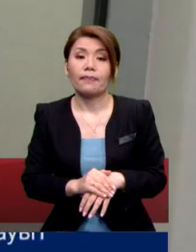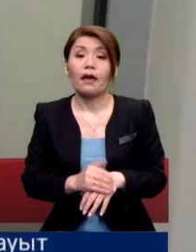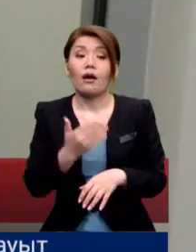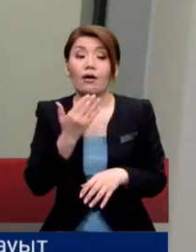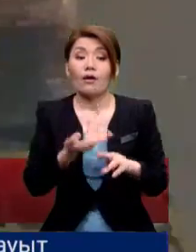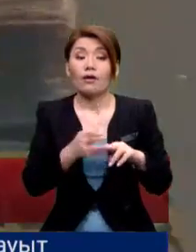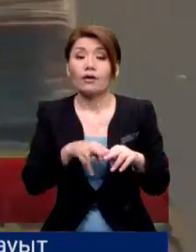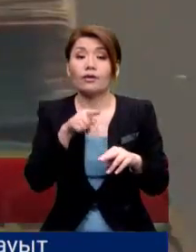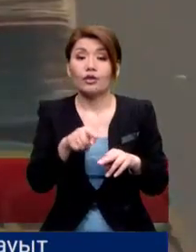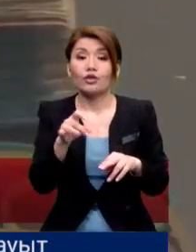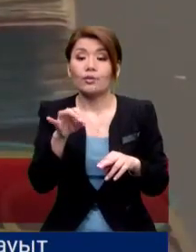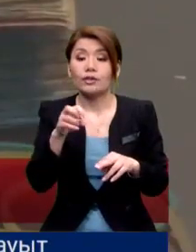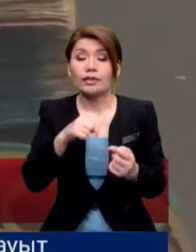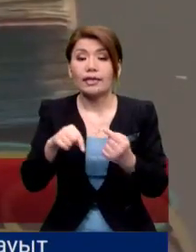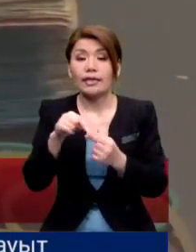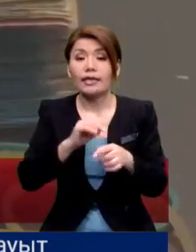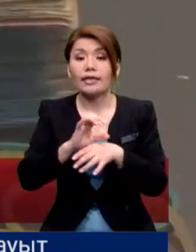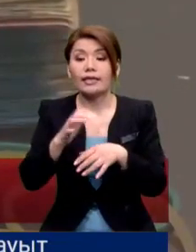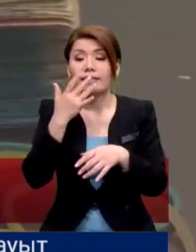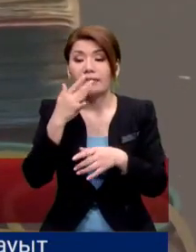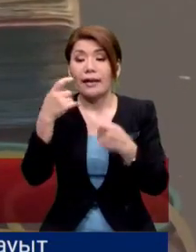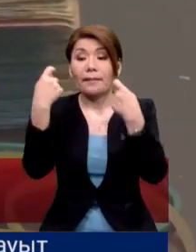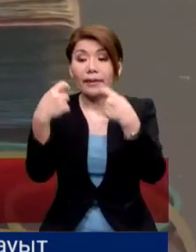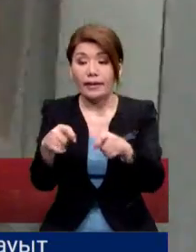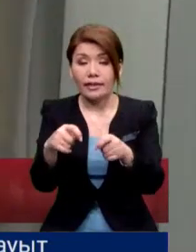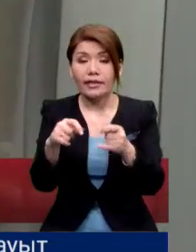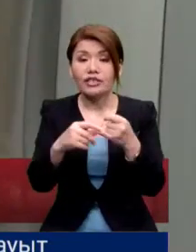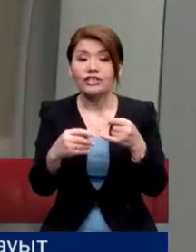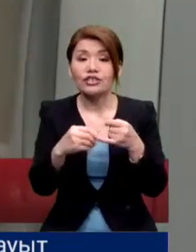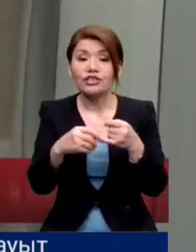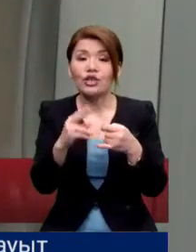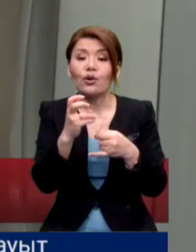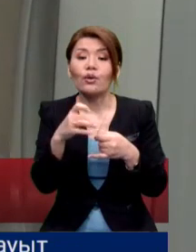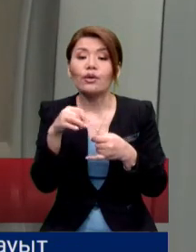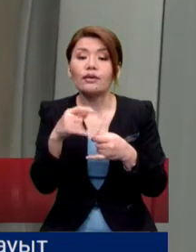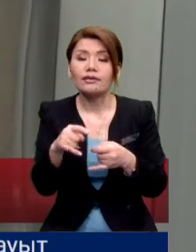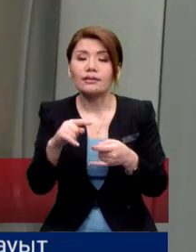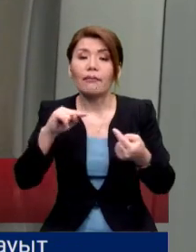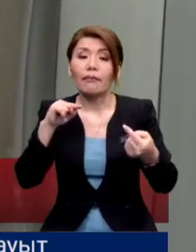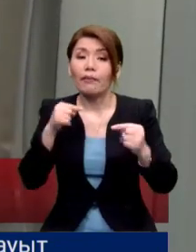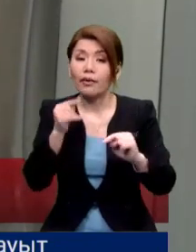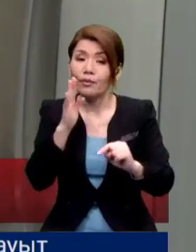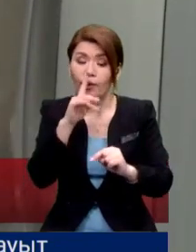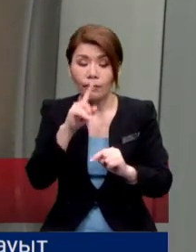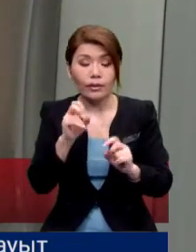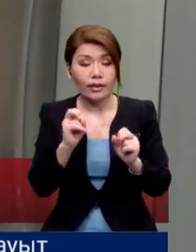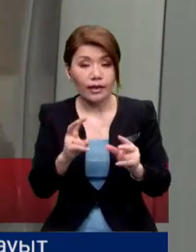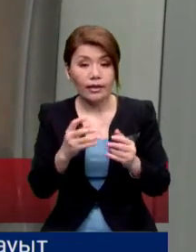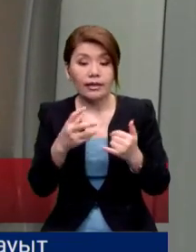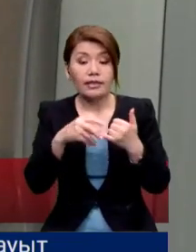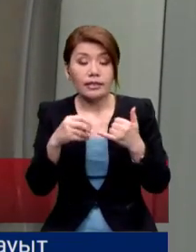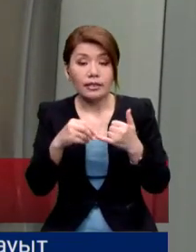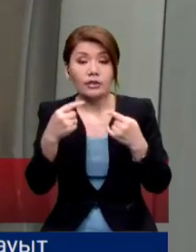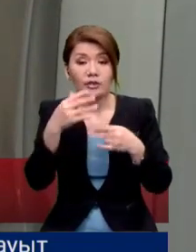Осы орайда өндірілген мүлікті шетелдіктерге сату жер кодексіне қайшы келмейме деген заңды сұрақ туындайды. Өткені, оған сәйкес жерді